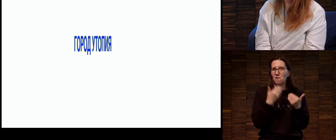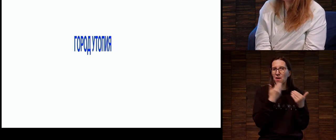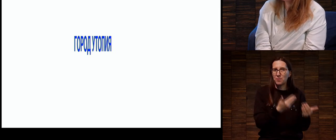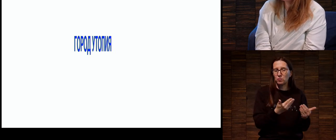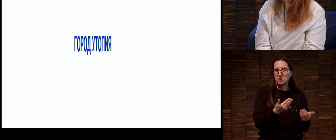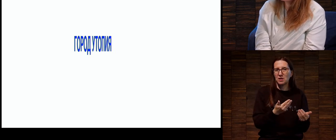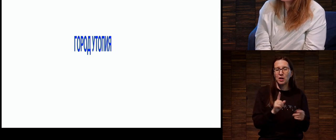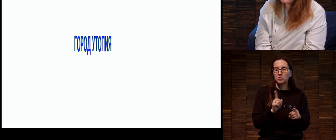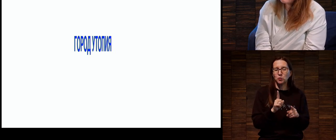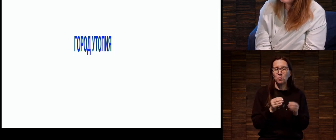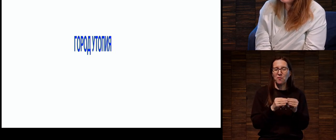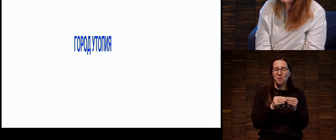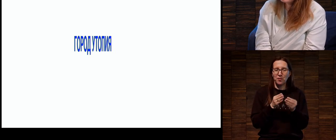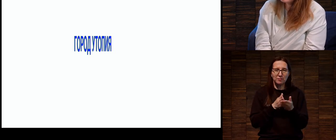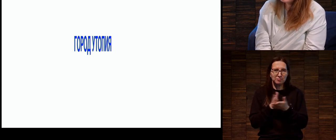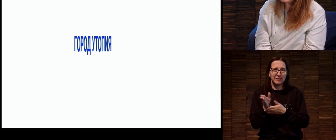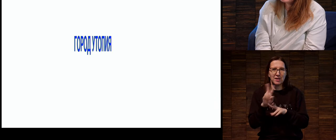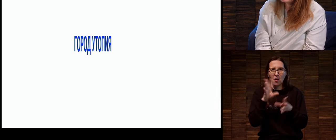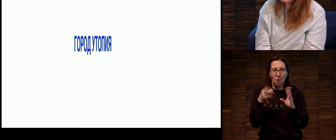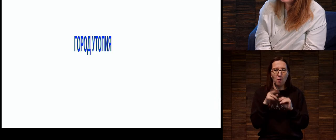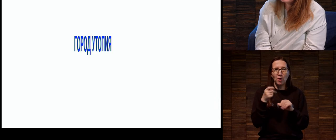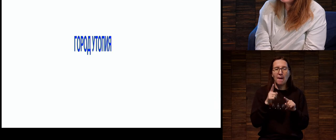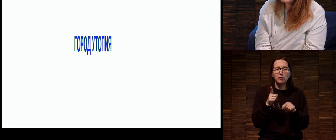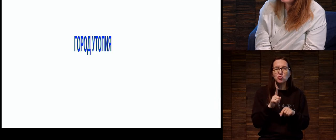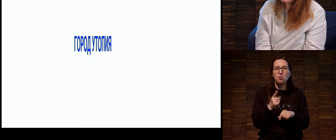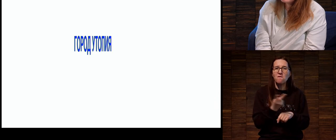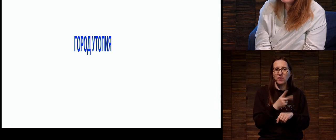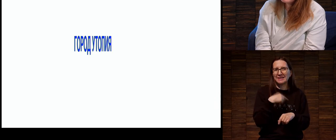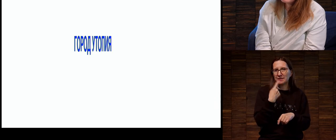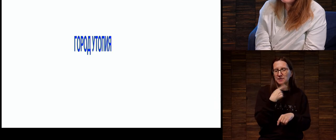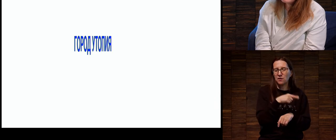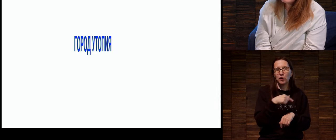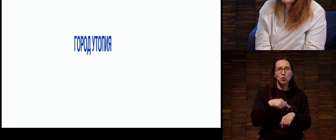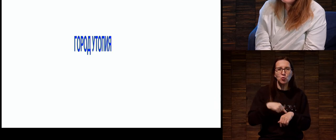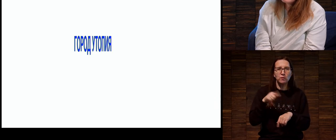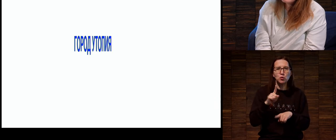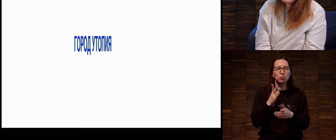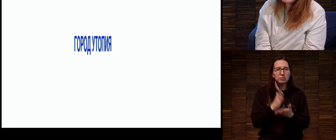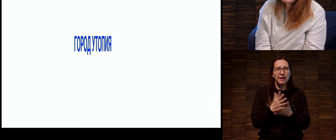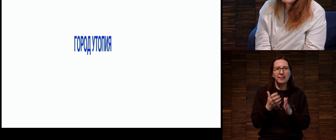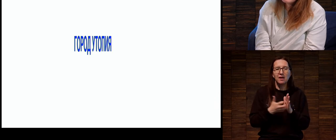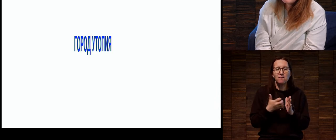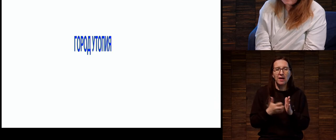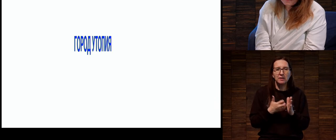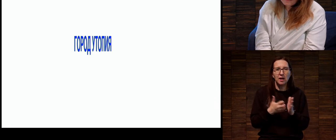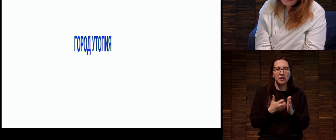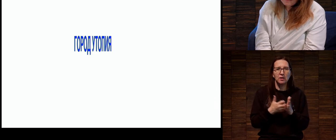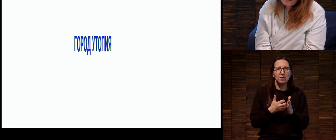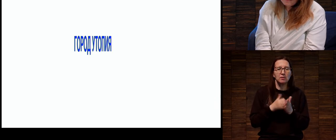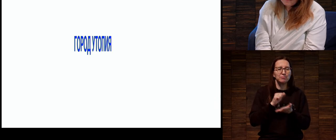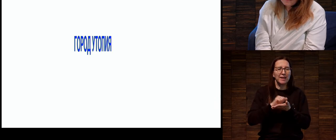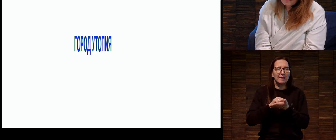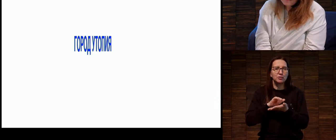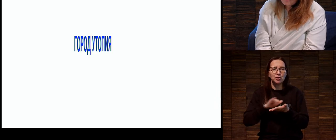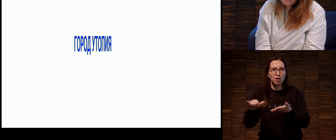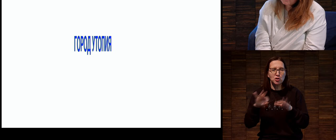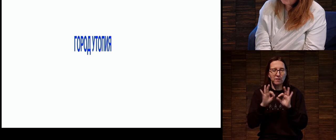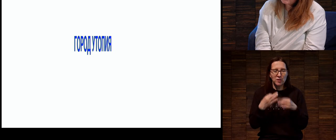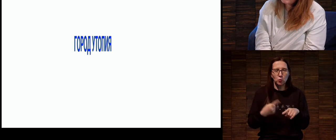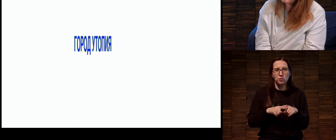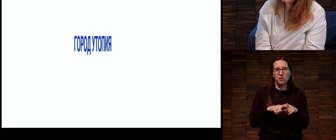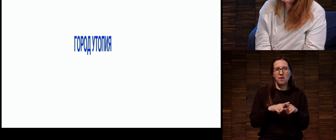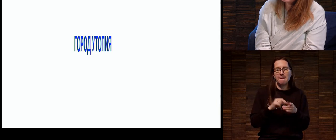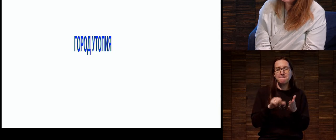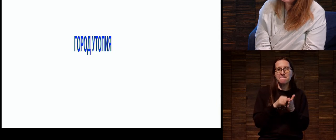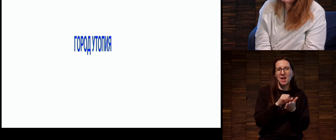не отклоняться от нашей общей темы. Почему вдруг, вот, как вы сказали, вы почувствовали, что не хватает только, не знаю, тиражного искусства или только печатной